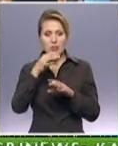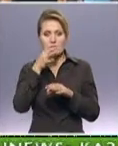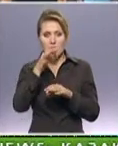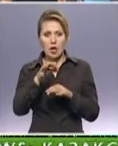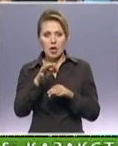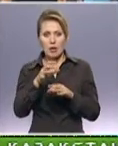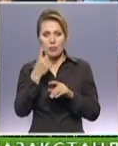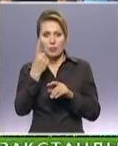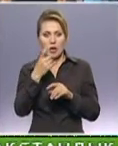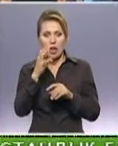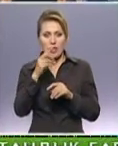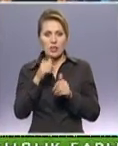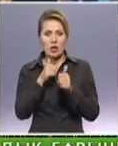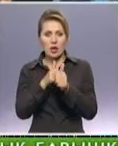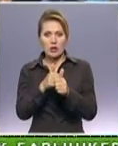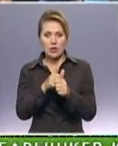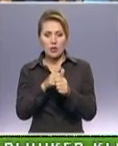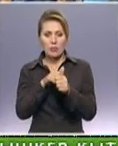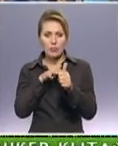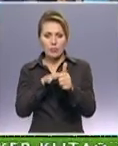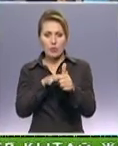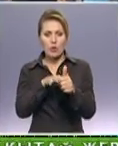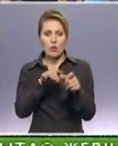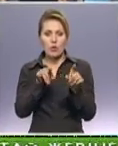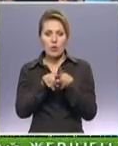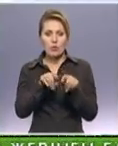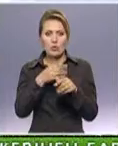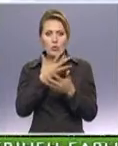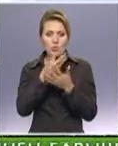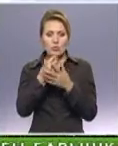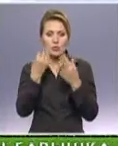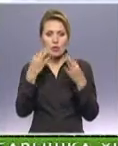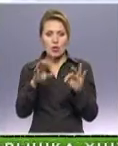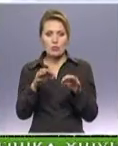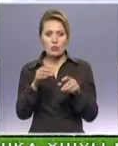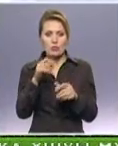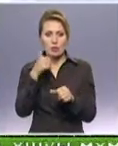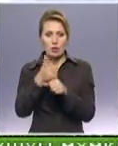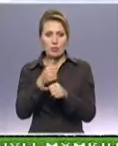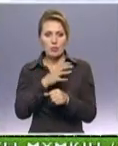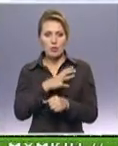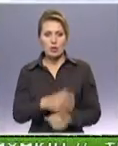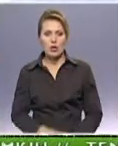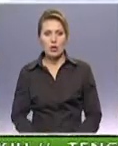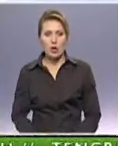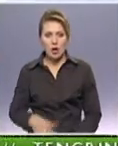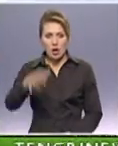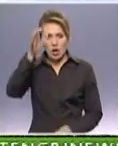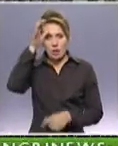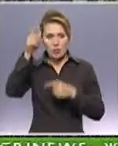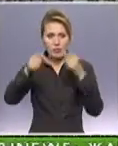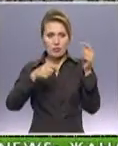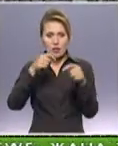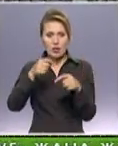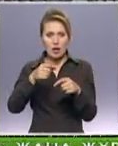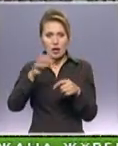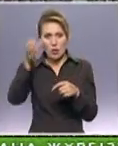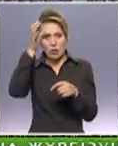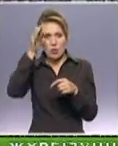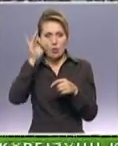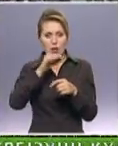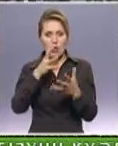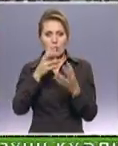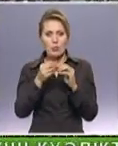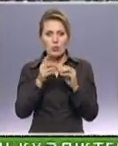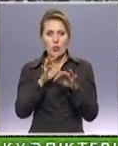бір ханның артынан ере берді де, болды өзіміздің егемендік үшін. Ас барысында ғылыми конференцияда ұйымдастырылып, зиялы қауым ел ағалары